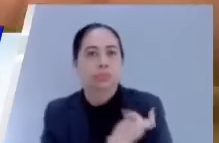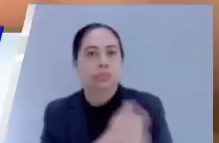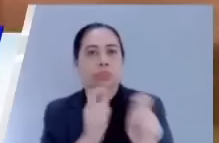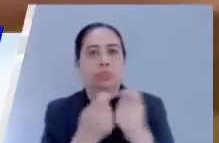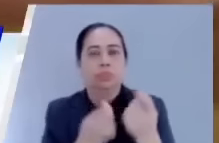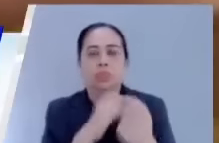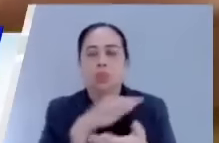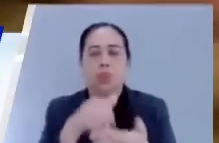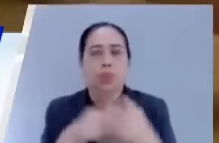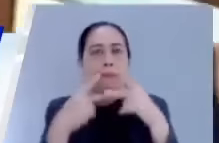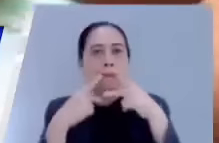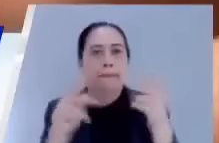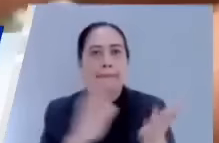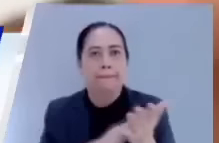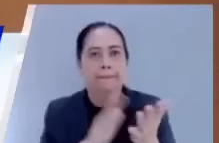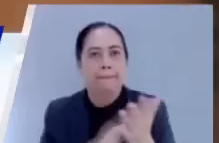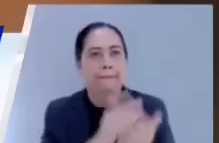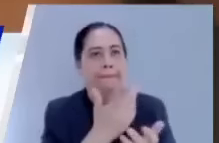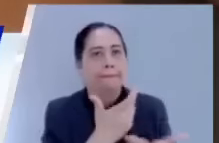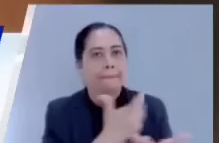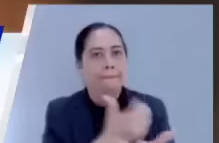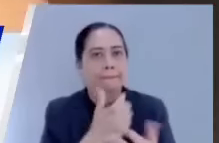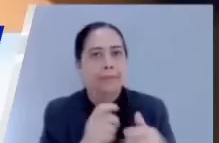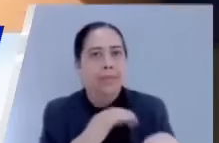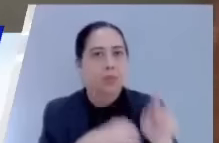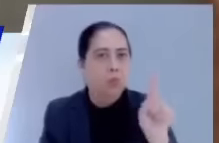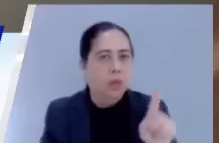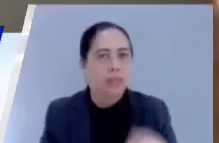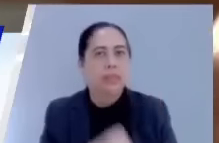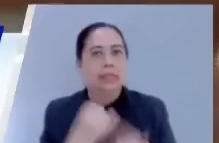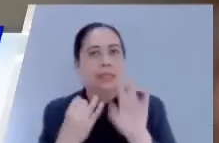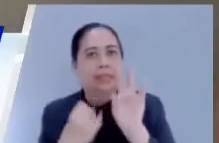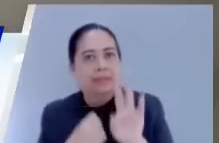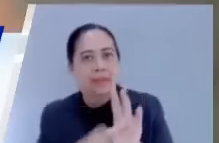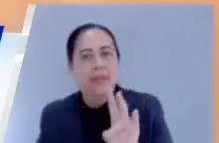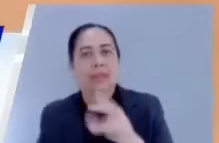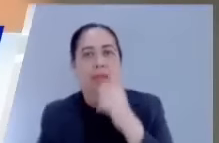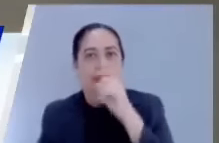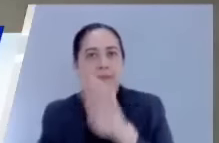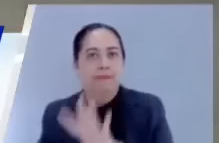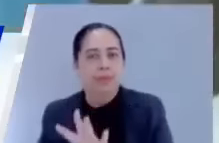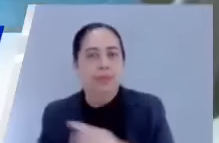para mabakunahan nga yung grade 1, grade 7, at grade 4 ng mga batang babae.